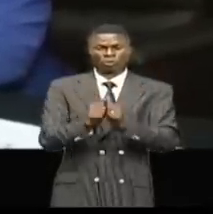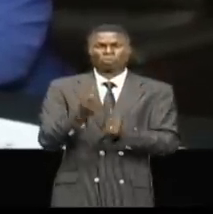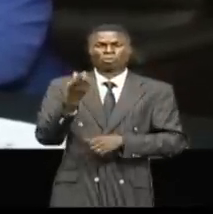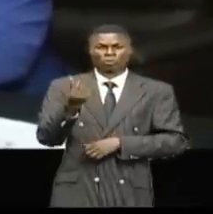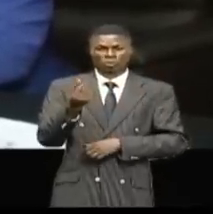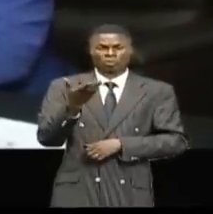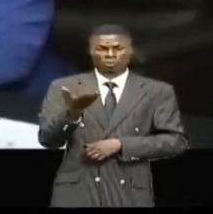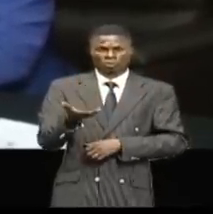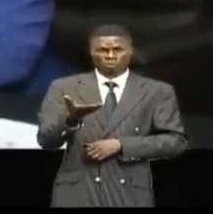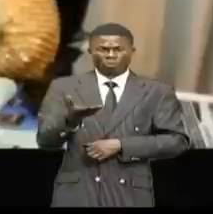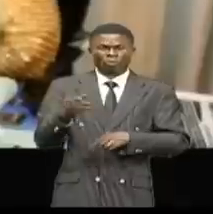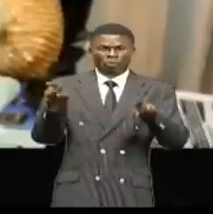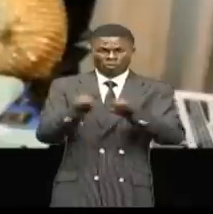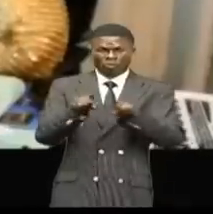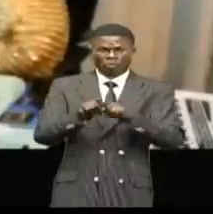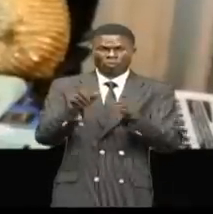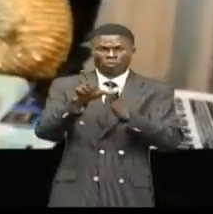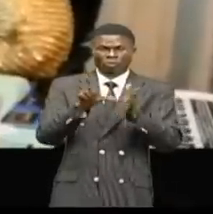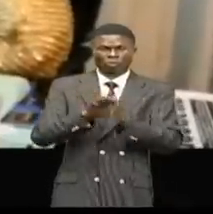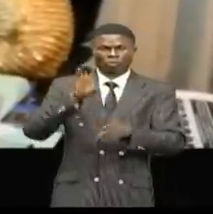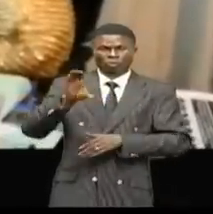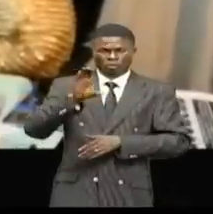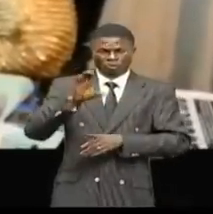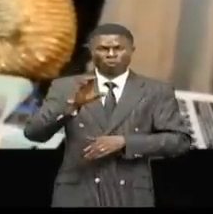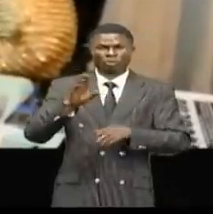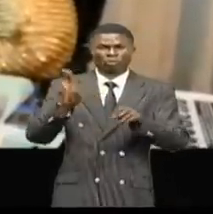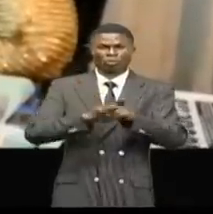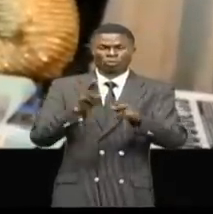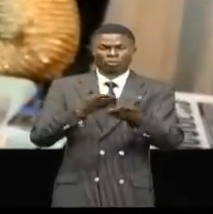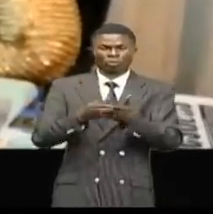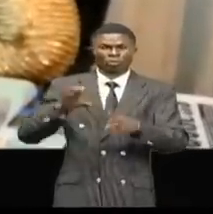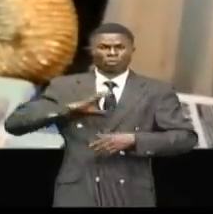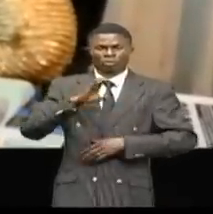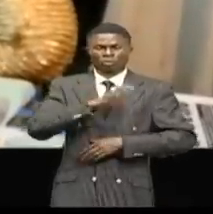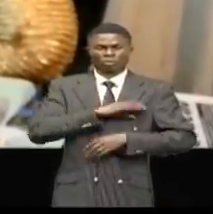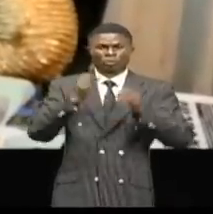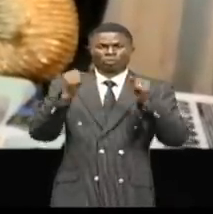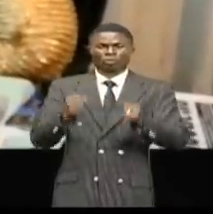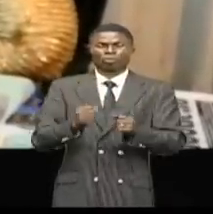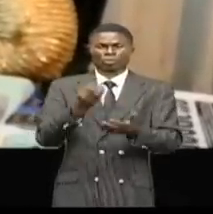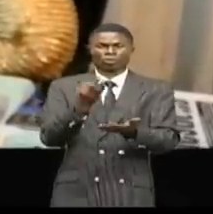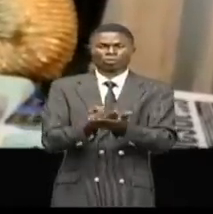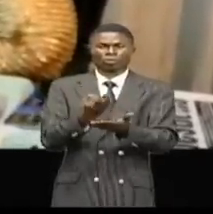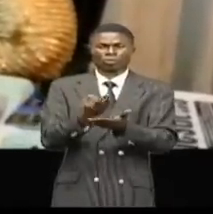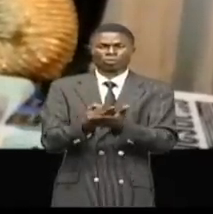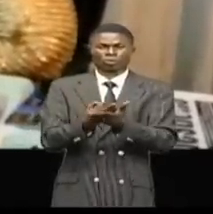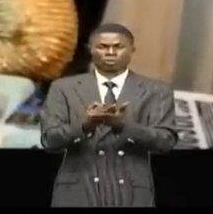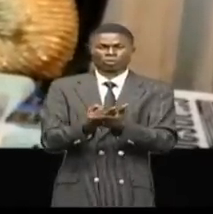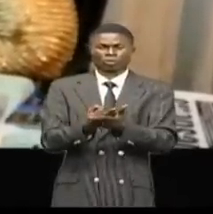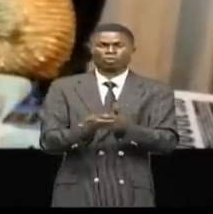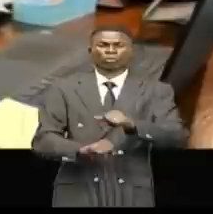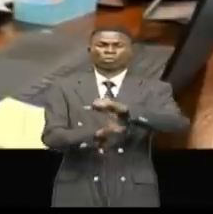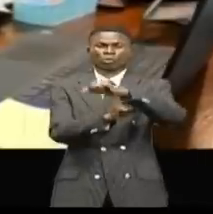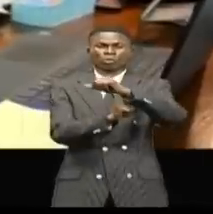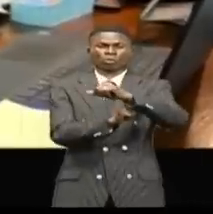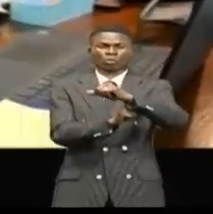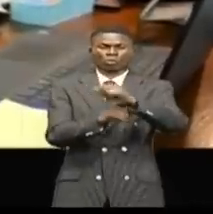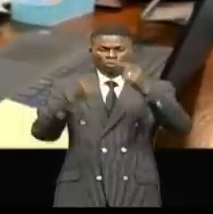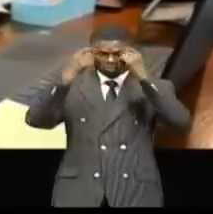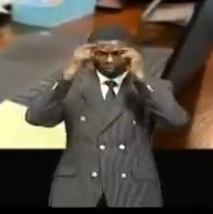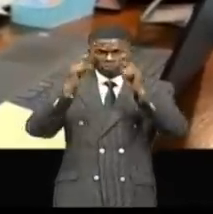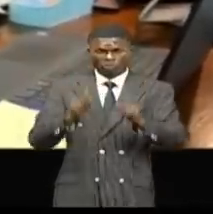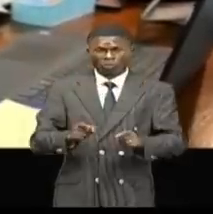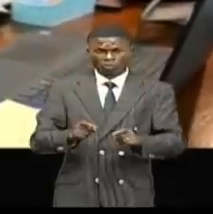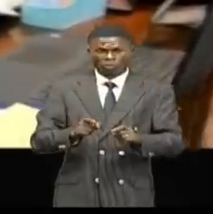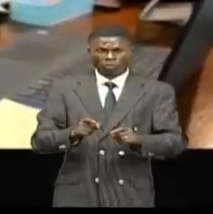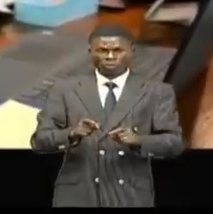bancaires. Conformément à la loi bancaire en vigueur, le Comité des stabilités financières a soutenu que la décision du